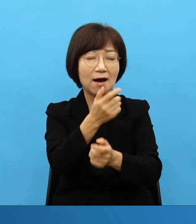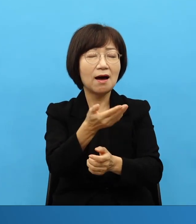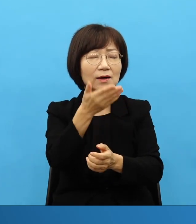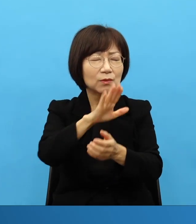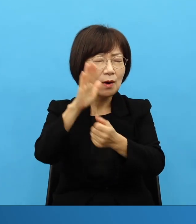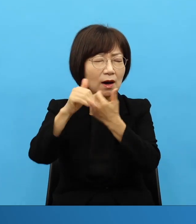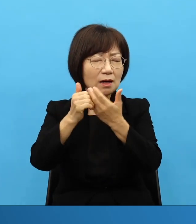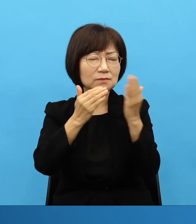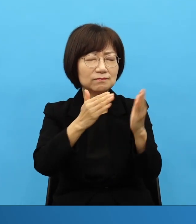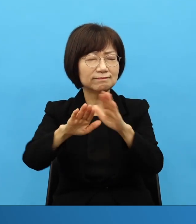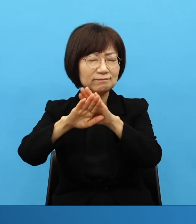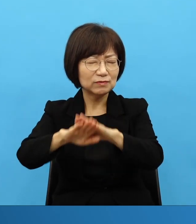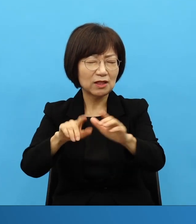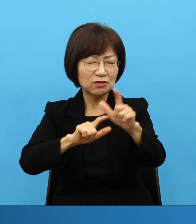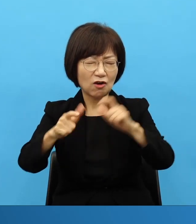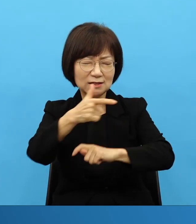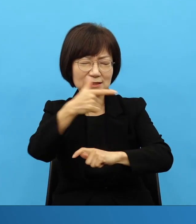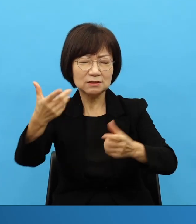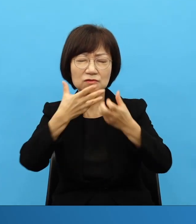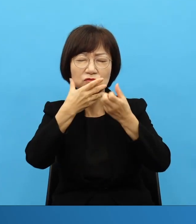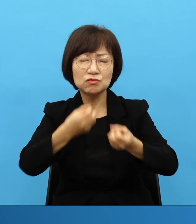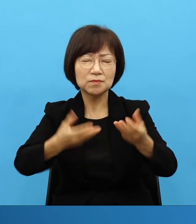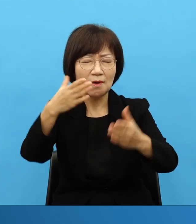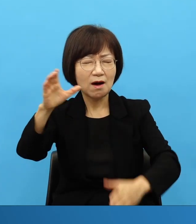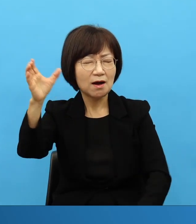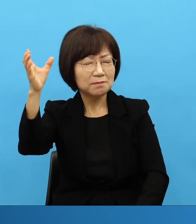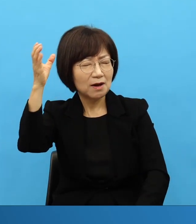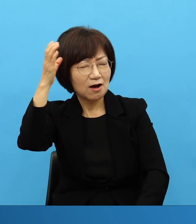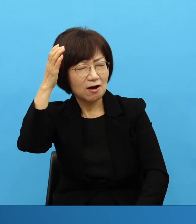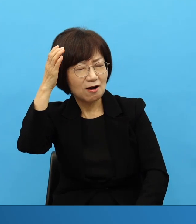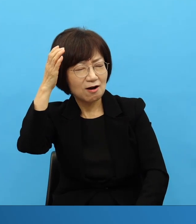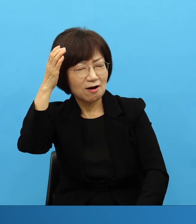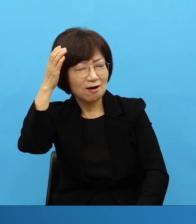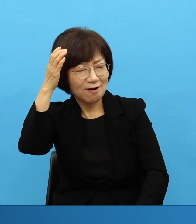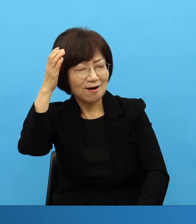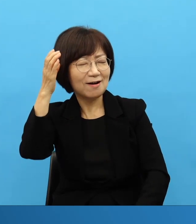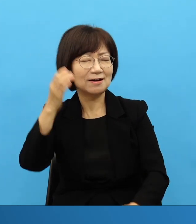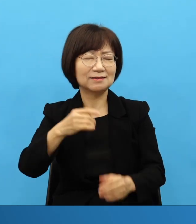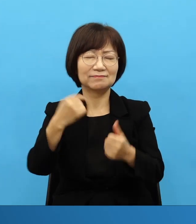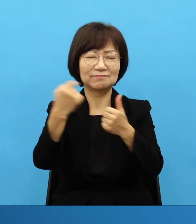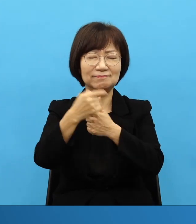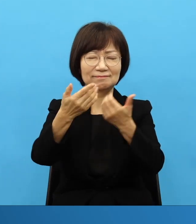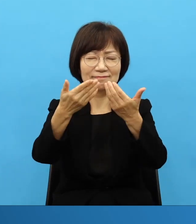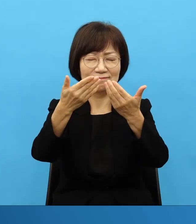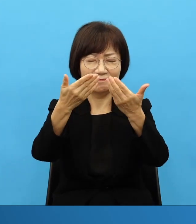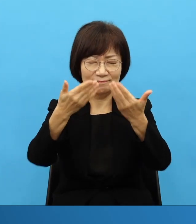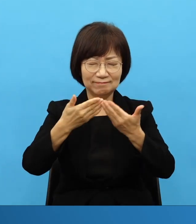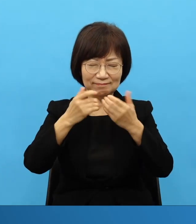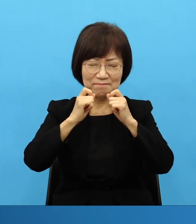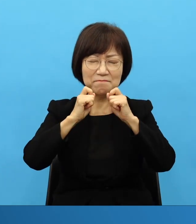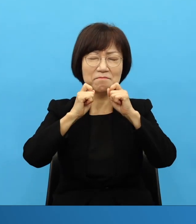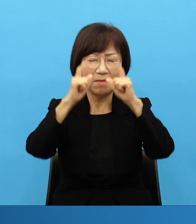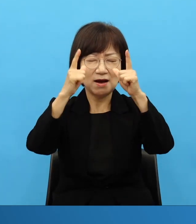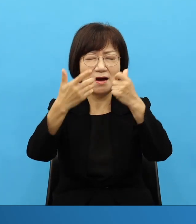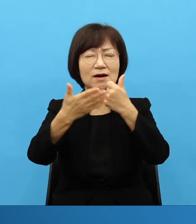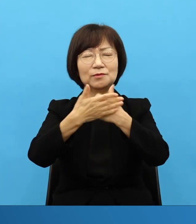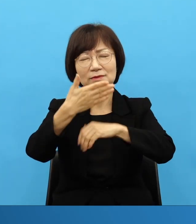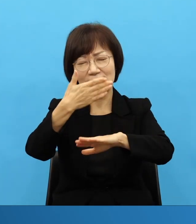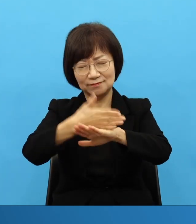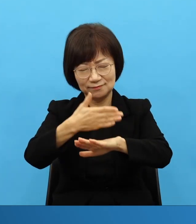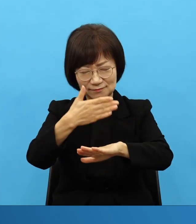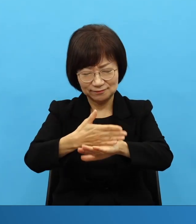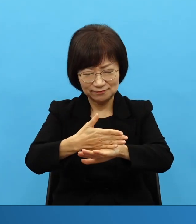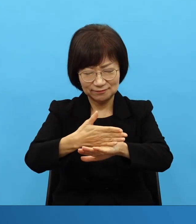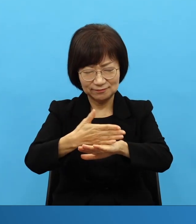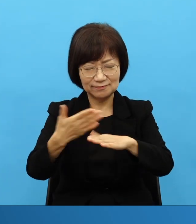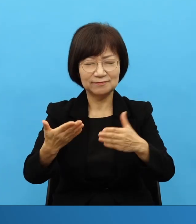축복을 기다리는 여유를 저희들에게 주신 것에 감사를 드립니다. When we are faced with an inevitable problem, thank you for granting us the leisure